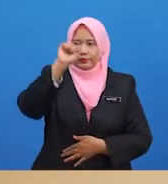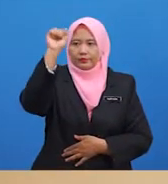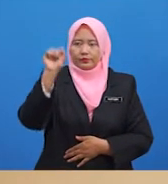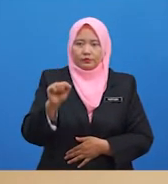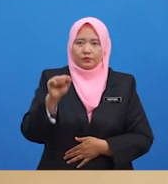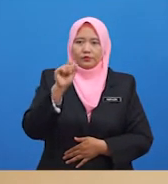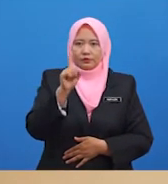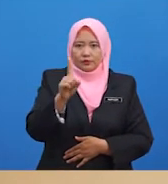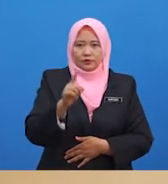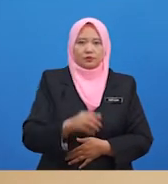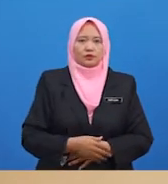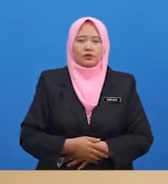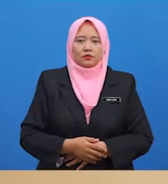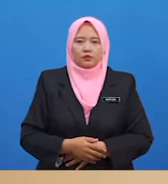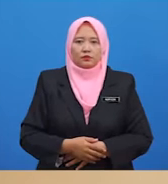Soalan pertama.